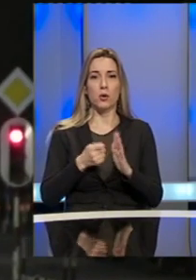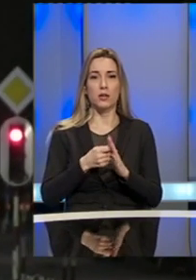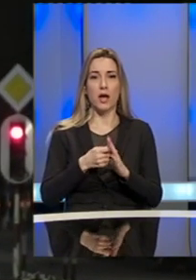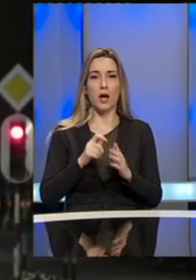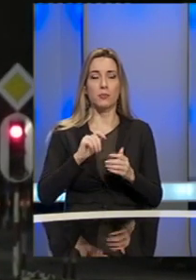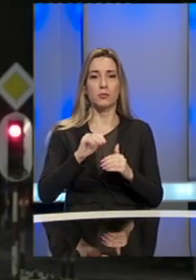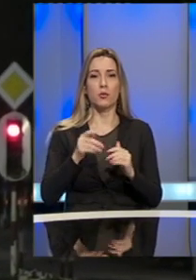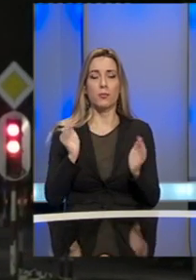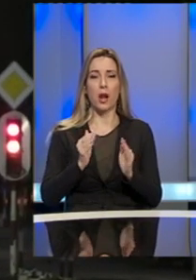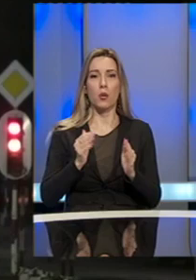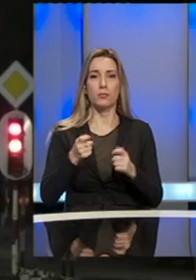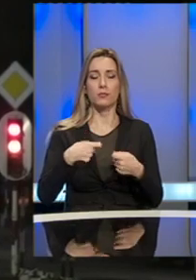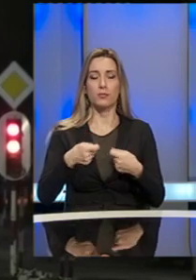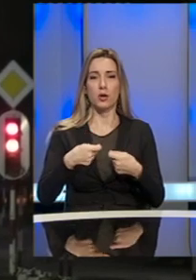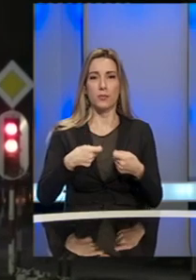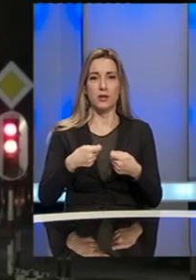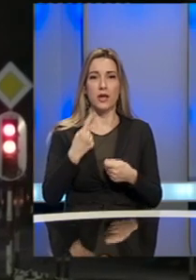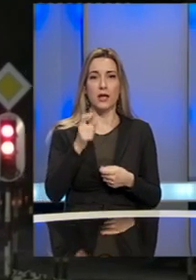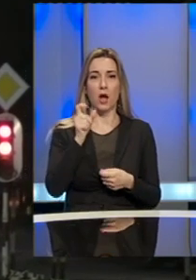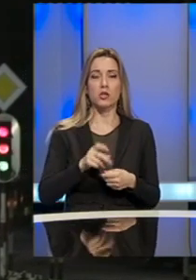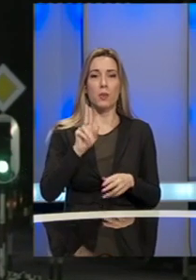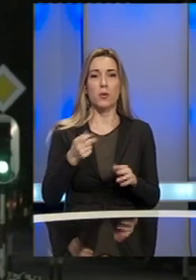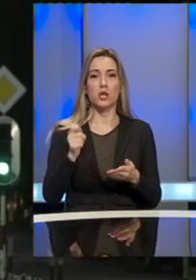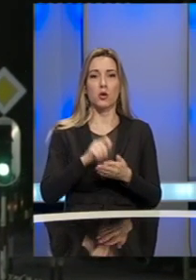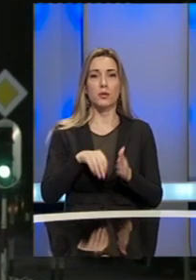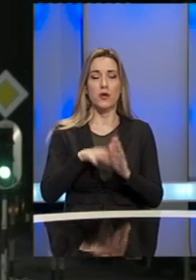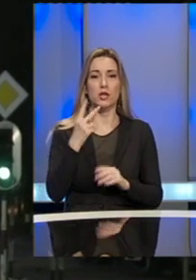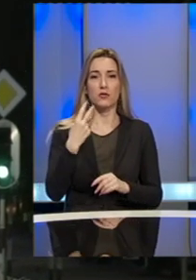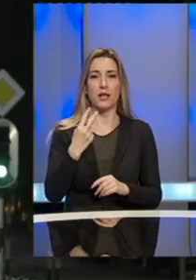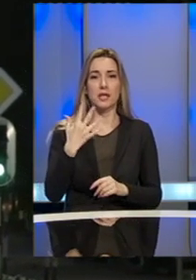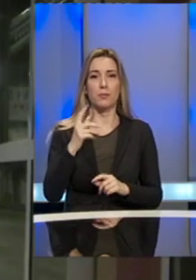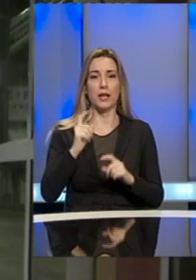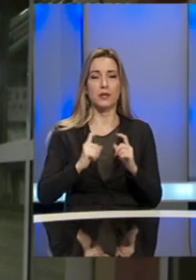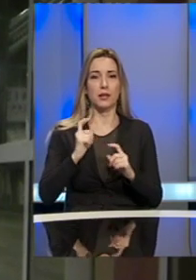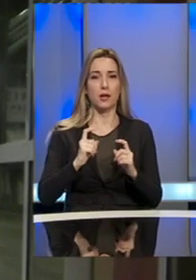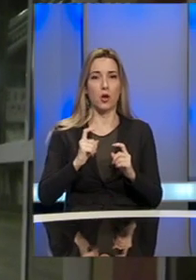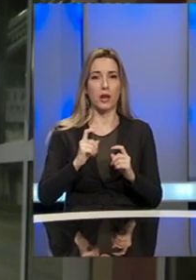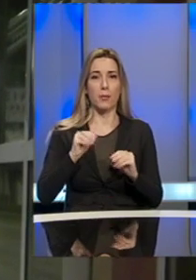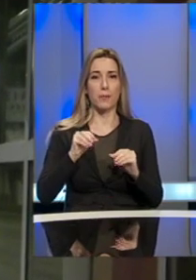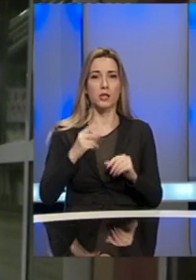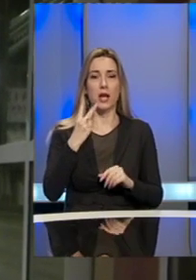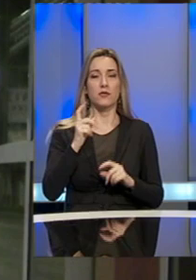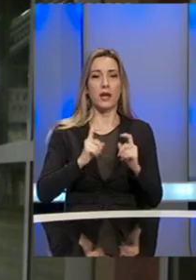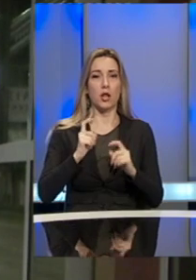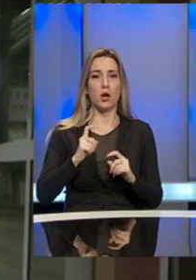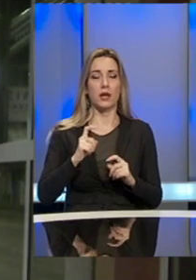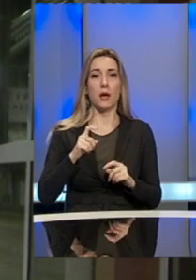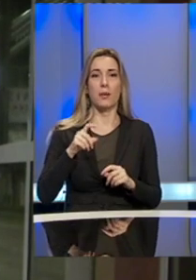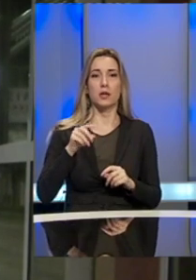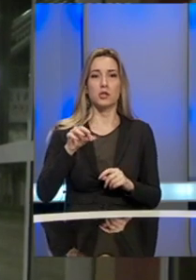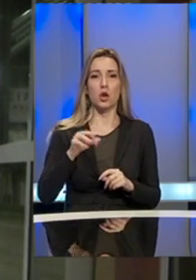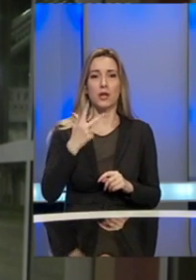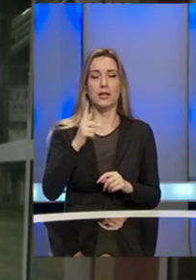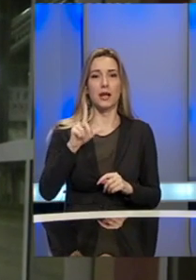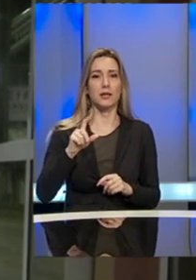proizvoda u maloprodajnim trgovinama. Jedna osoba može kupiti najviše 25 kg brašna, 2 kg soli, 3 litre